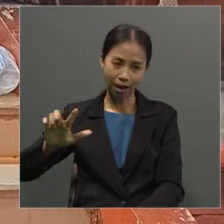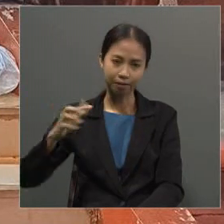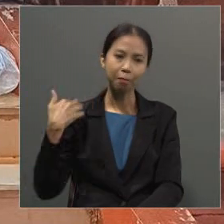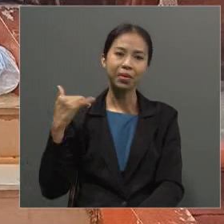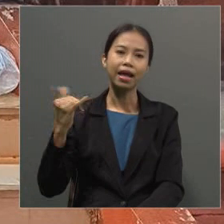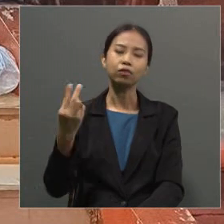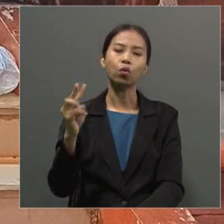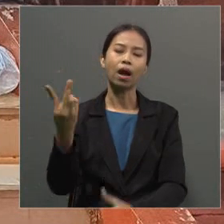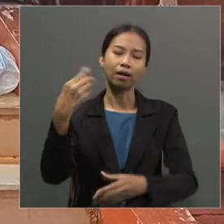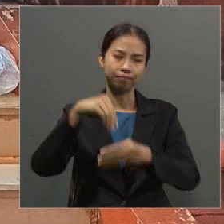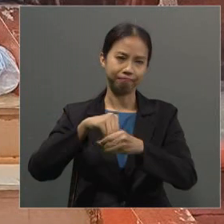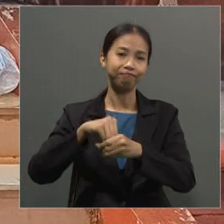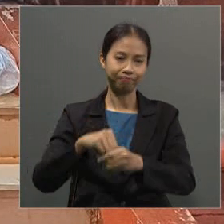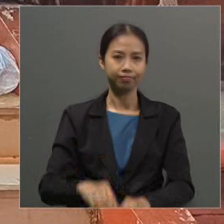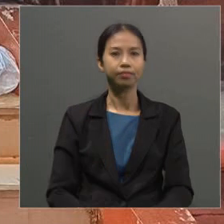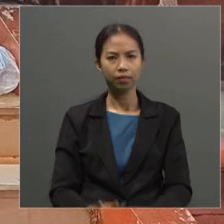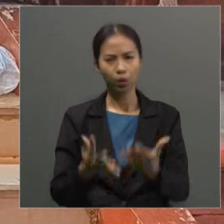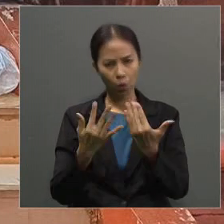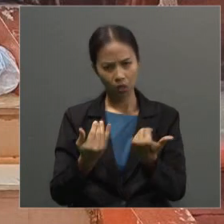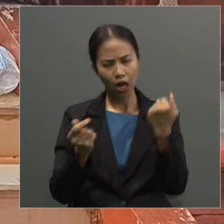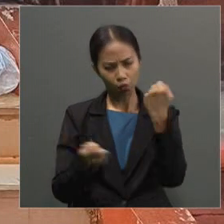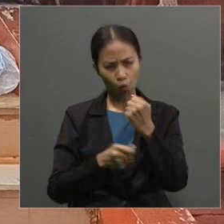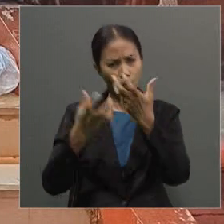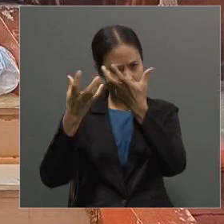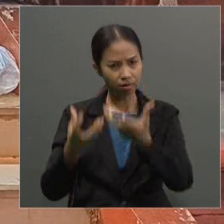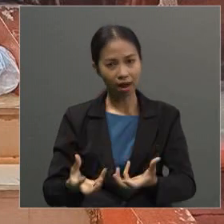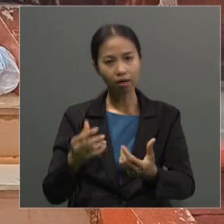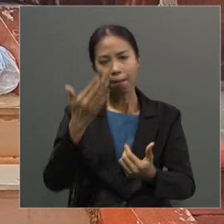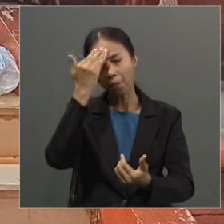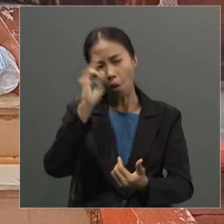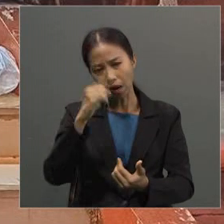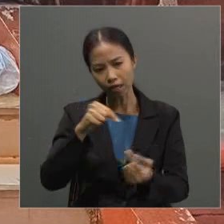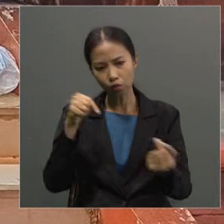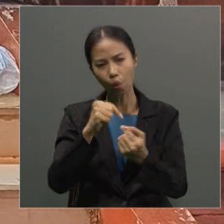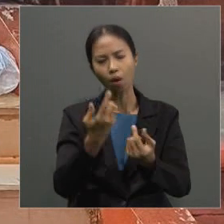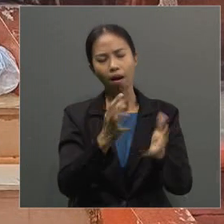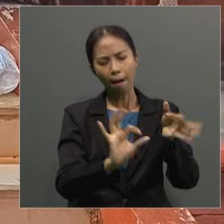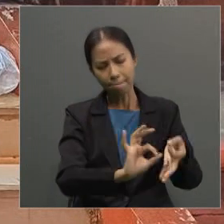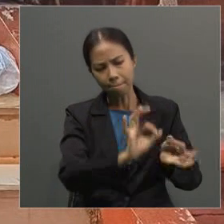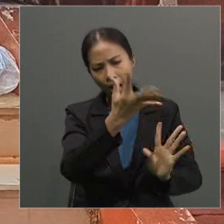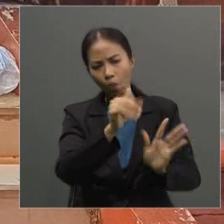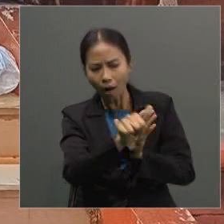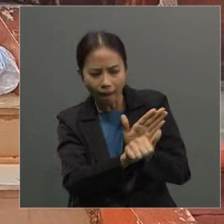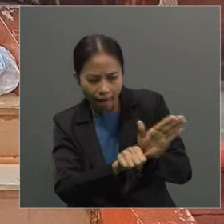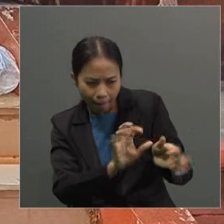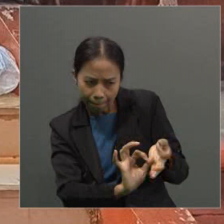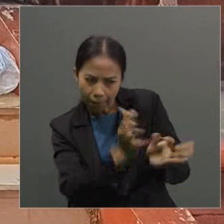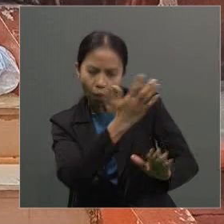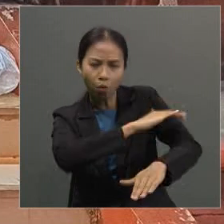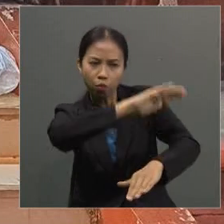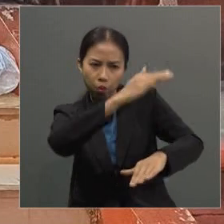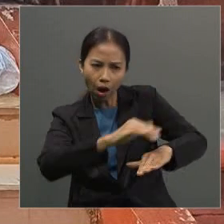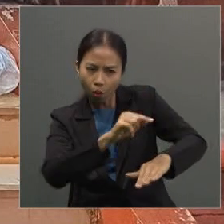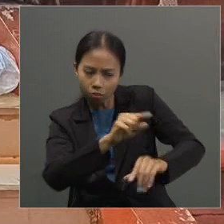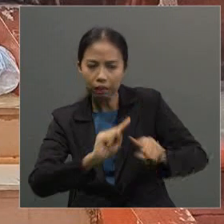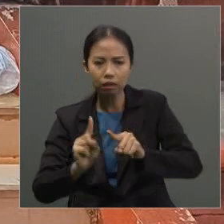ปรับครับอืโทษเนี่ยเริ่มที่จะหนักแล้วนะคะสำหรับการป้องกันเกี่ยวกับเรื่องของการเผาป่าโดยเฉพาะผู้ที่ลักลอบเข้าไปเผาป่าเพื่อหาของป่า